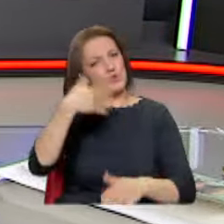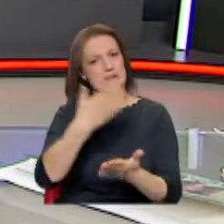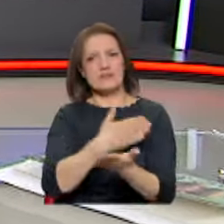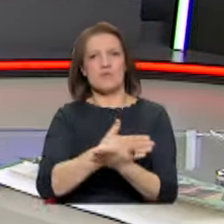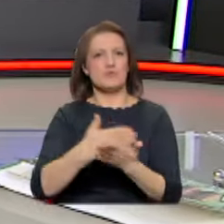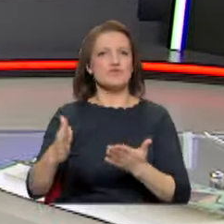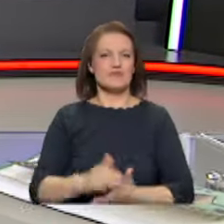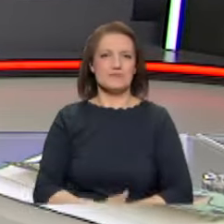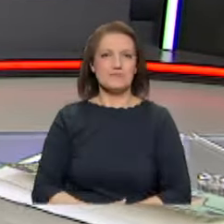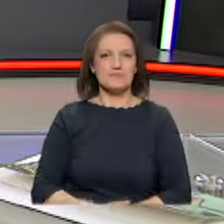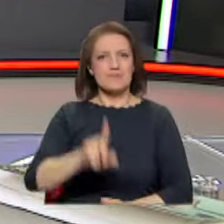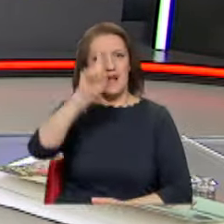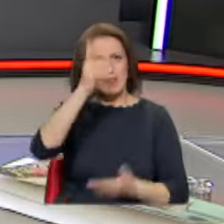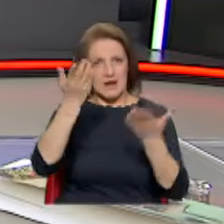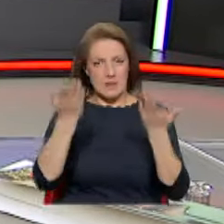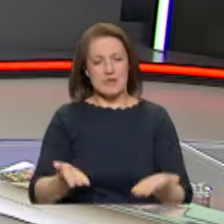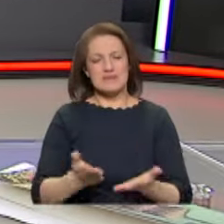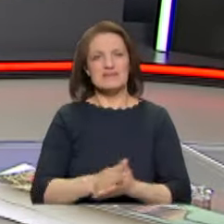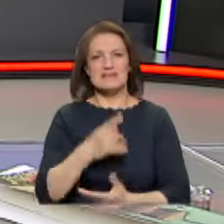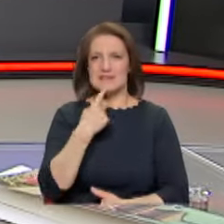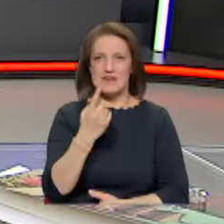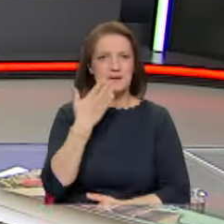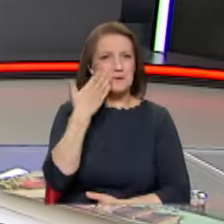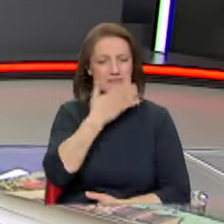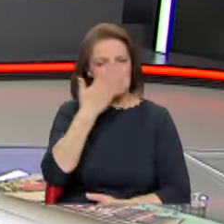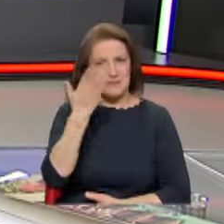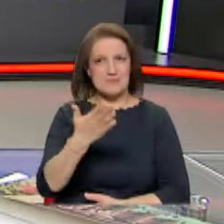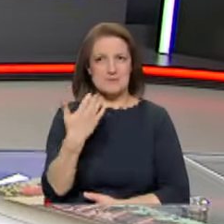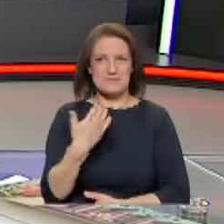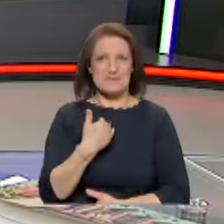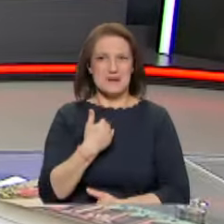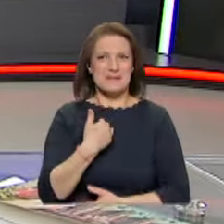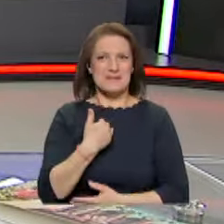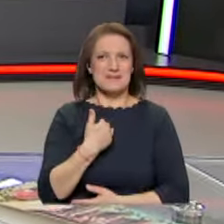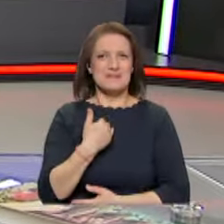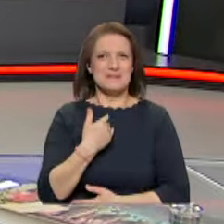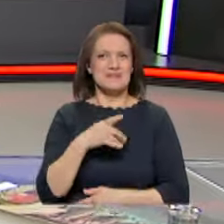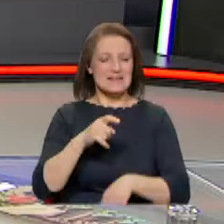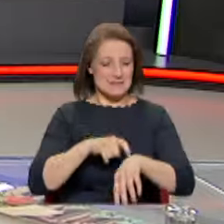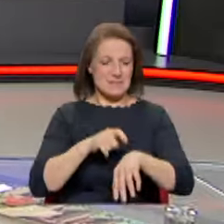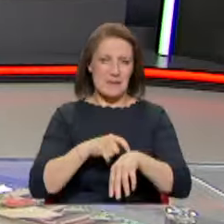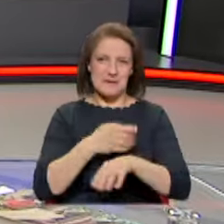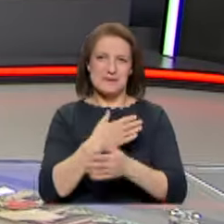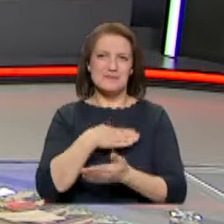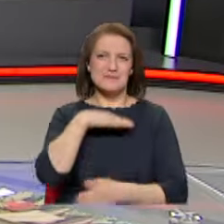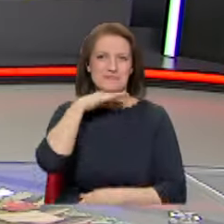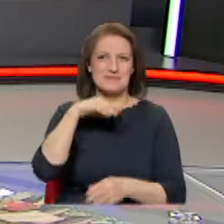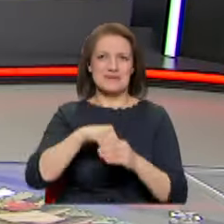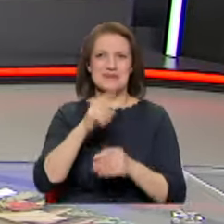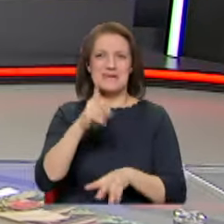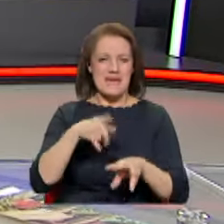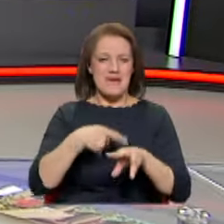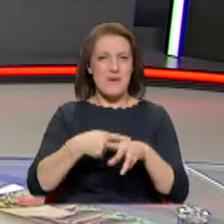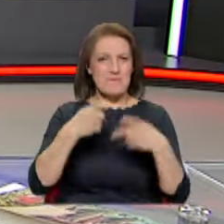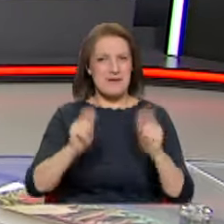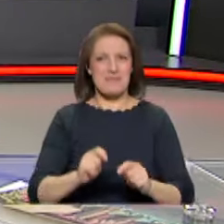edeceğiz. Allah kabul etsin diyeceğiz. Şimdi ben de tutturmak için burada lafı doldurmaya çalışıyorum. Bir yorum